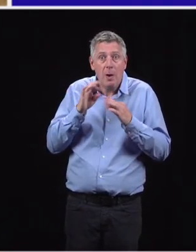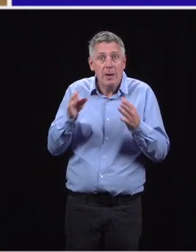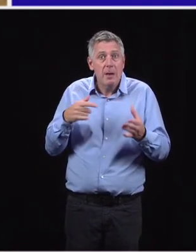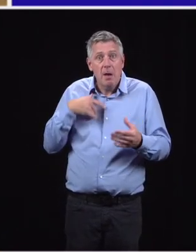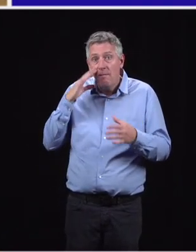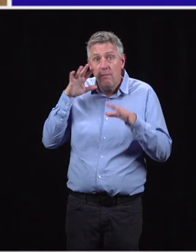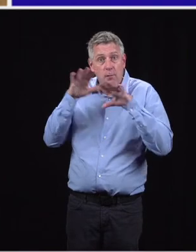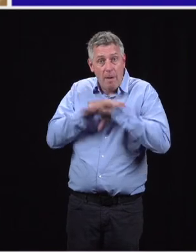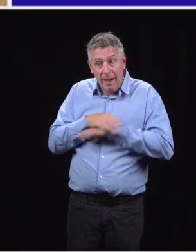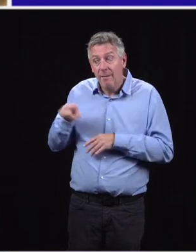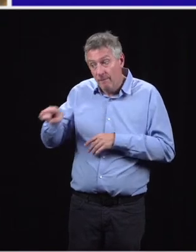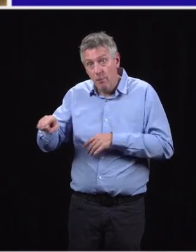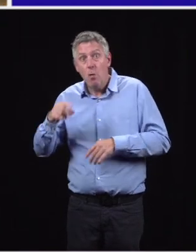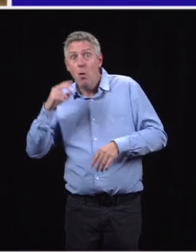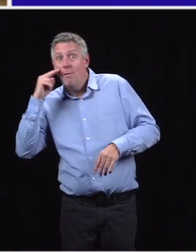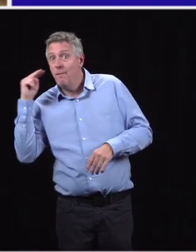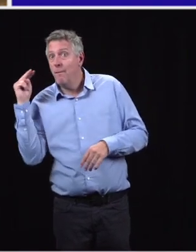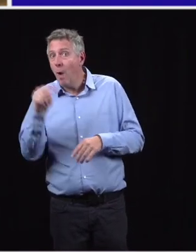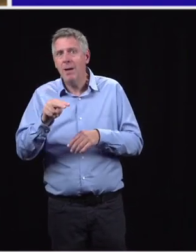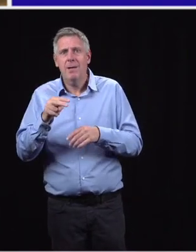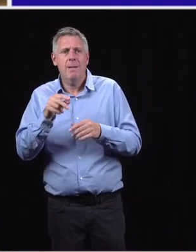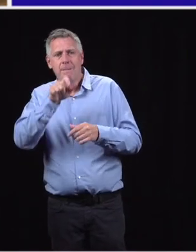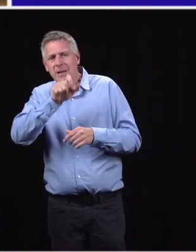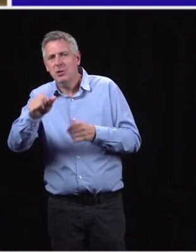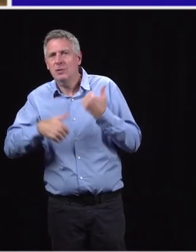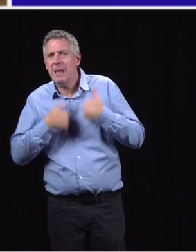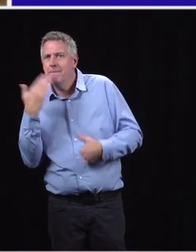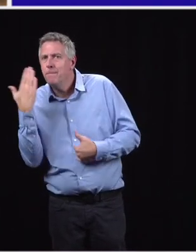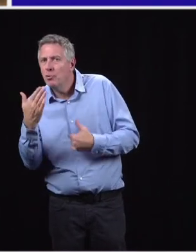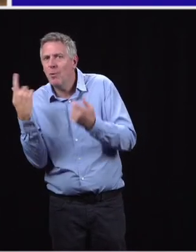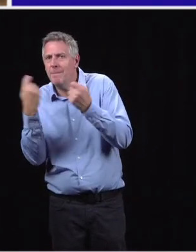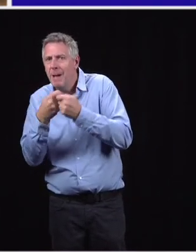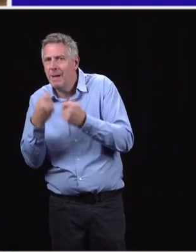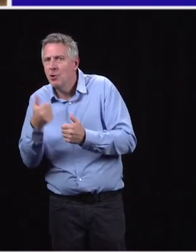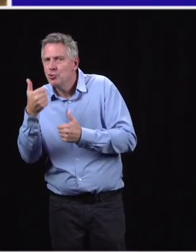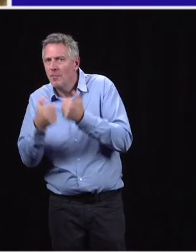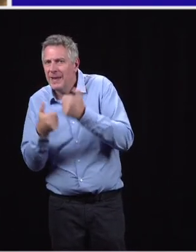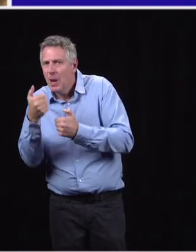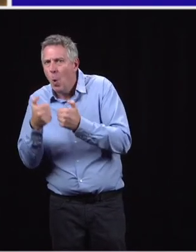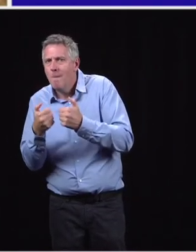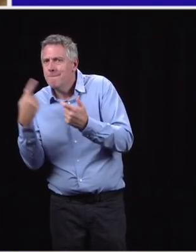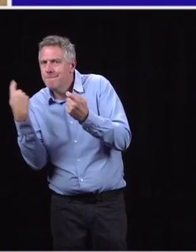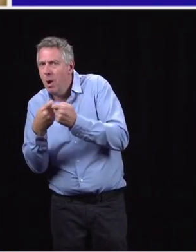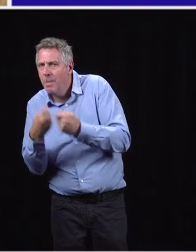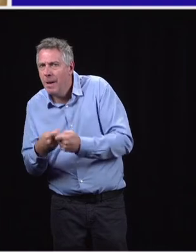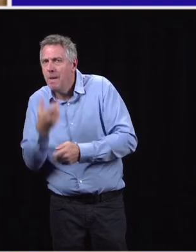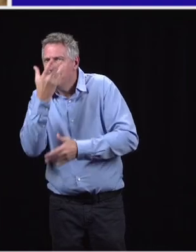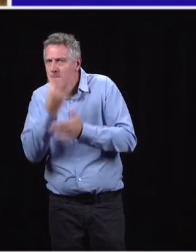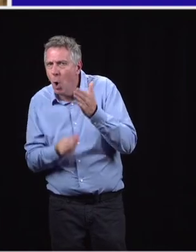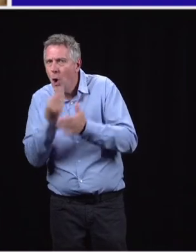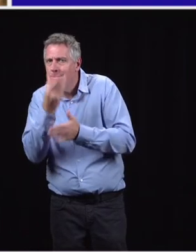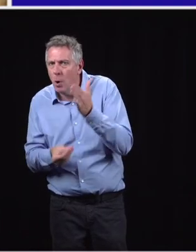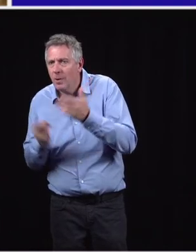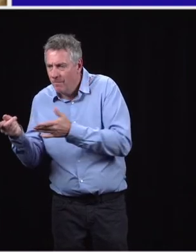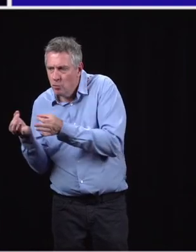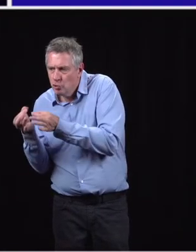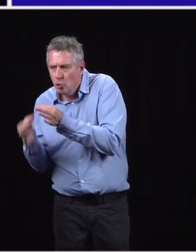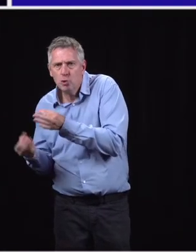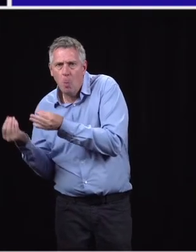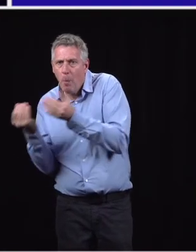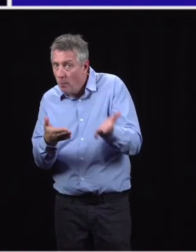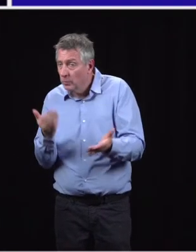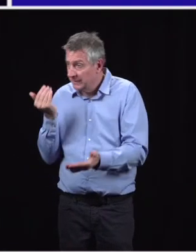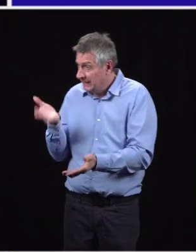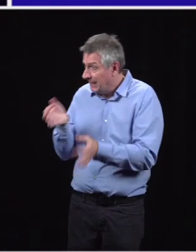pas identifié dans ce milieu des jeux vidéo et que vous êtes du coup en capacité de pointer des manques et d'apporter des solutions oui